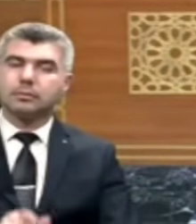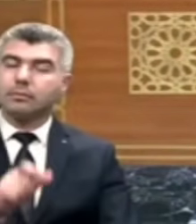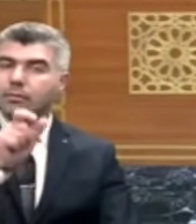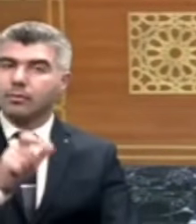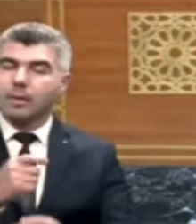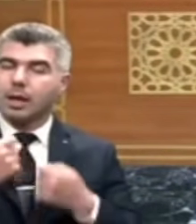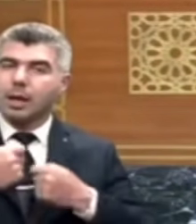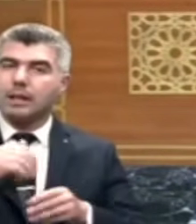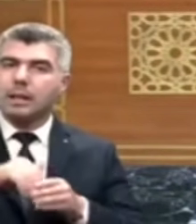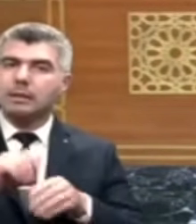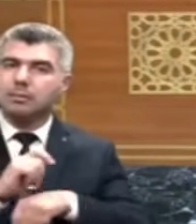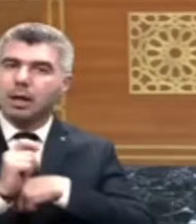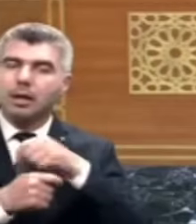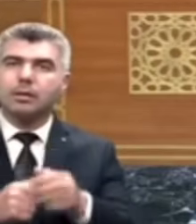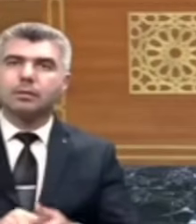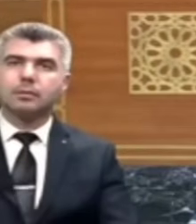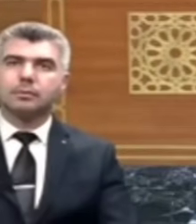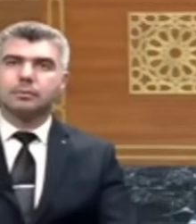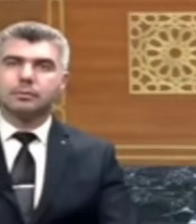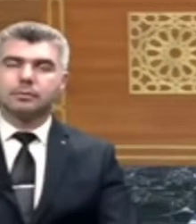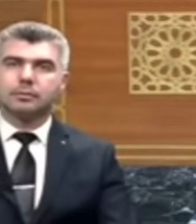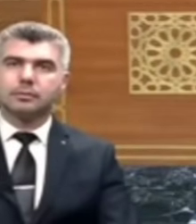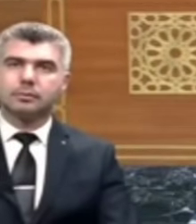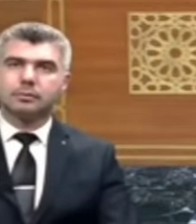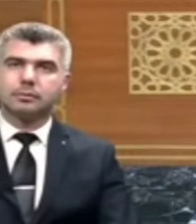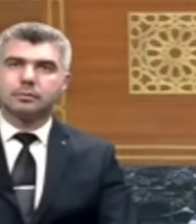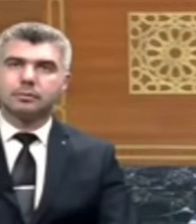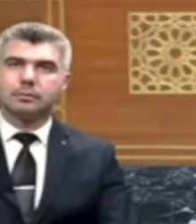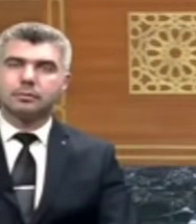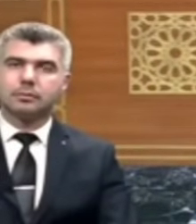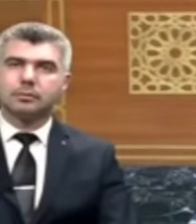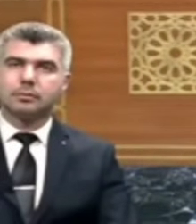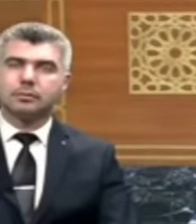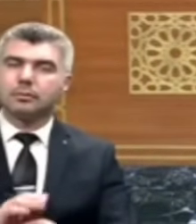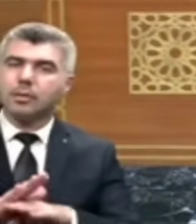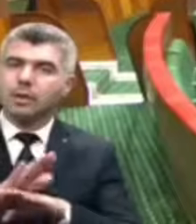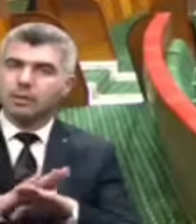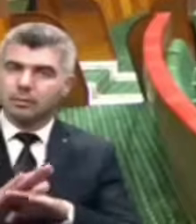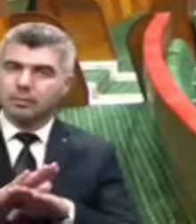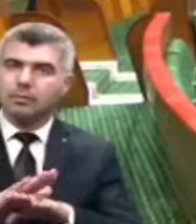سي السباعي تفضل. سي السباعي تفضل. الله يجازيك بخير. سيد الرئيس،